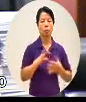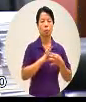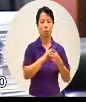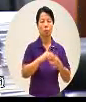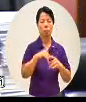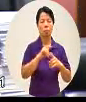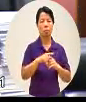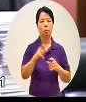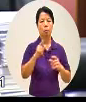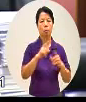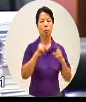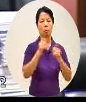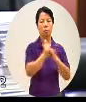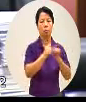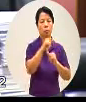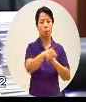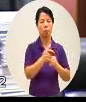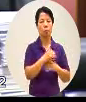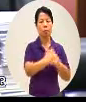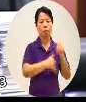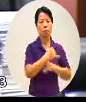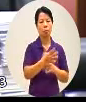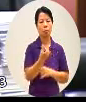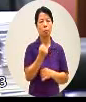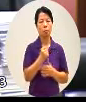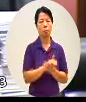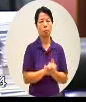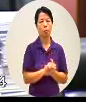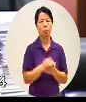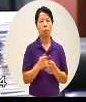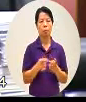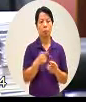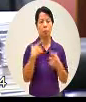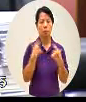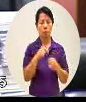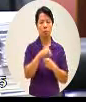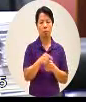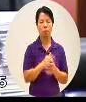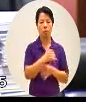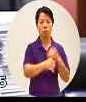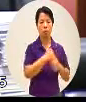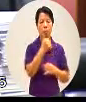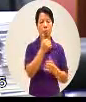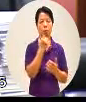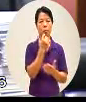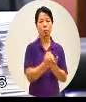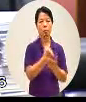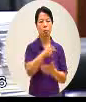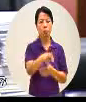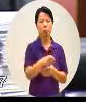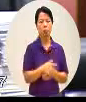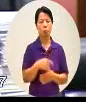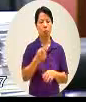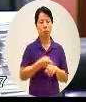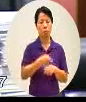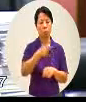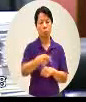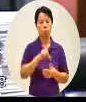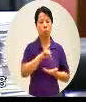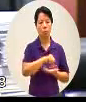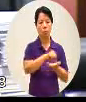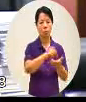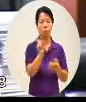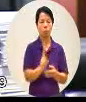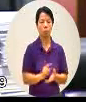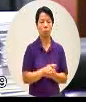雄的老百姓。伊的生存权，包括讲，阮原来就是生活伫遮，阮就是习惯我的土地咧种啥，我